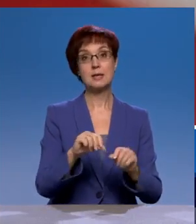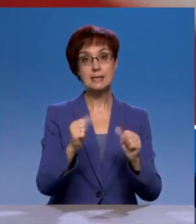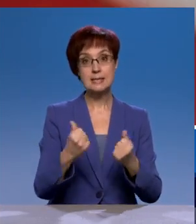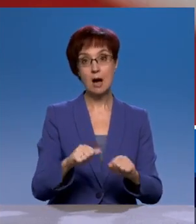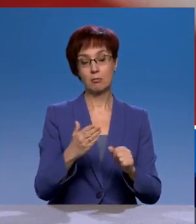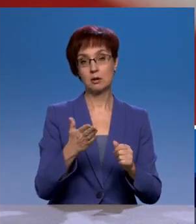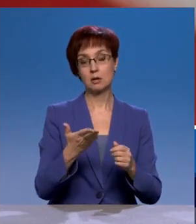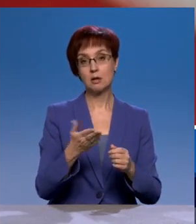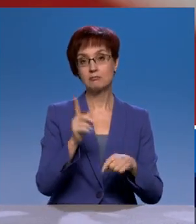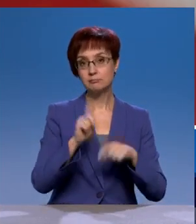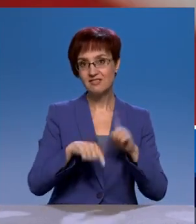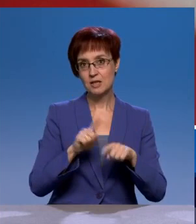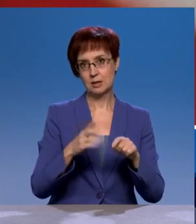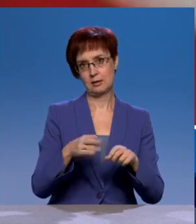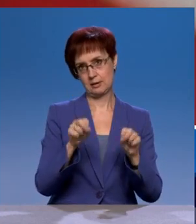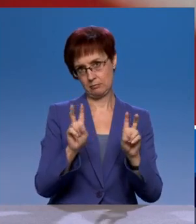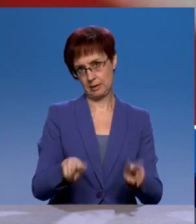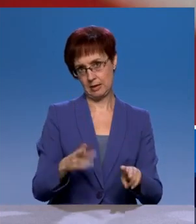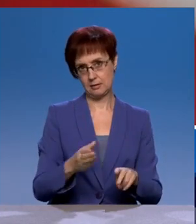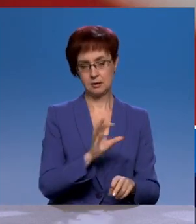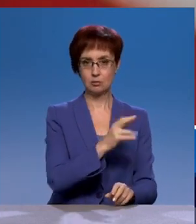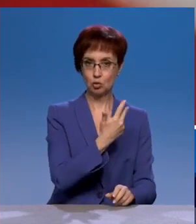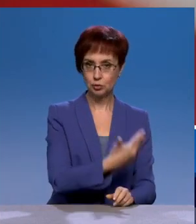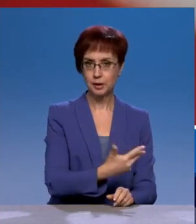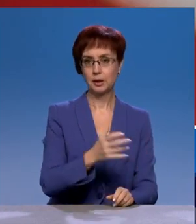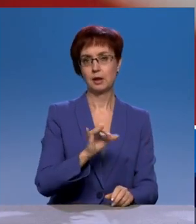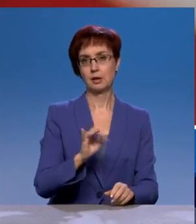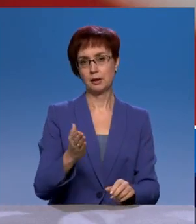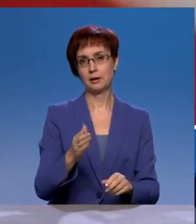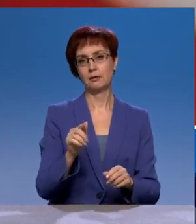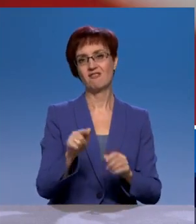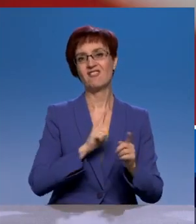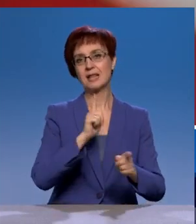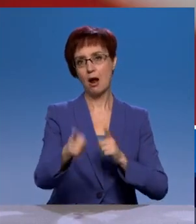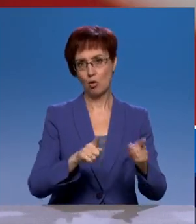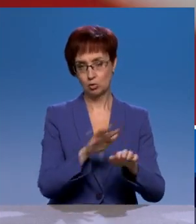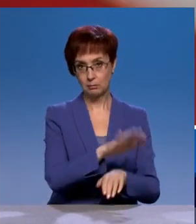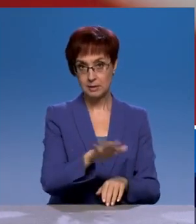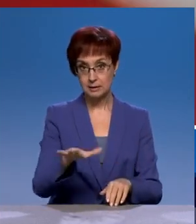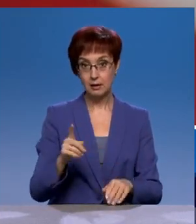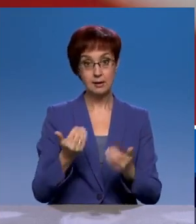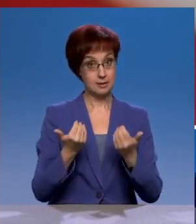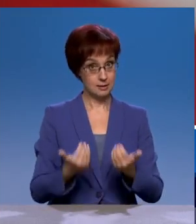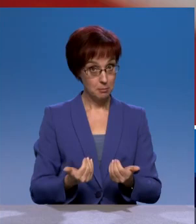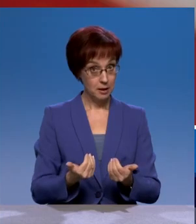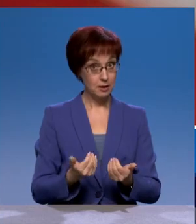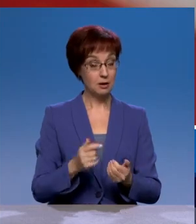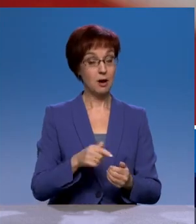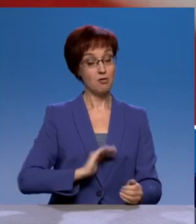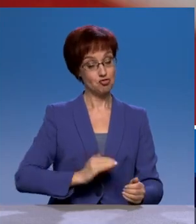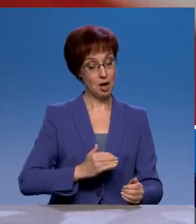медицинской помощи. И вы знаете, кто-то мне недавно, по-моему, из того же Минздрава говорил, что получился теперь отток кадров от частных